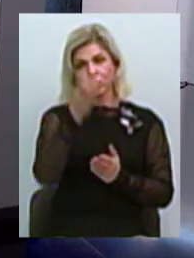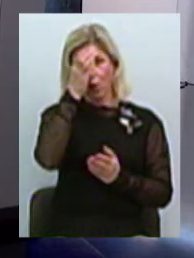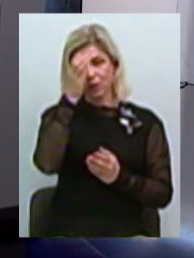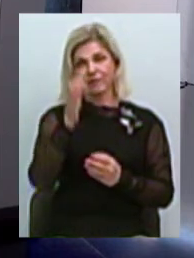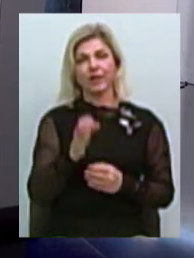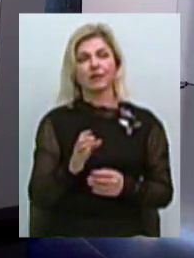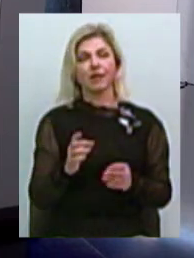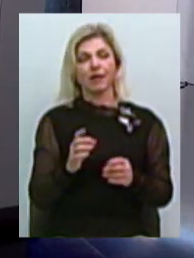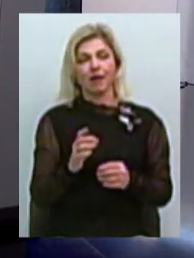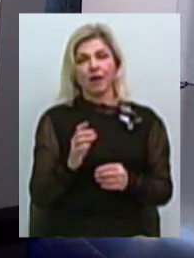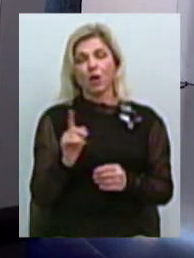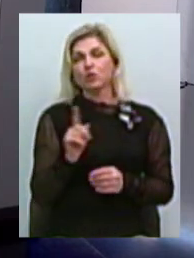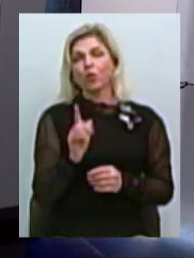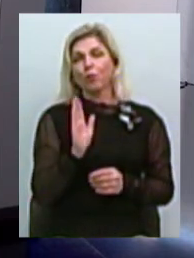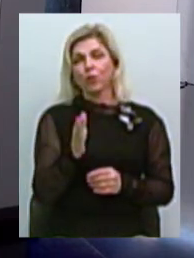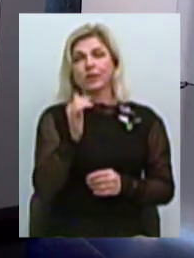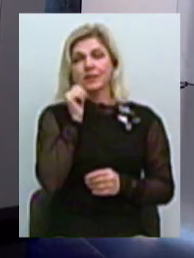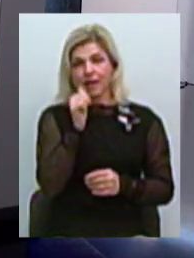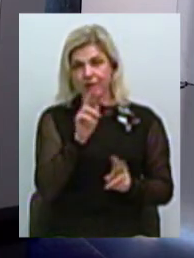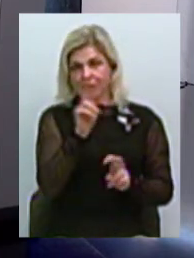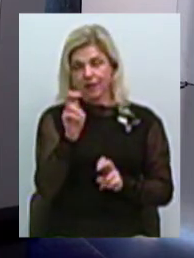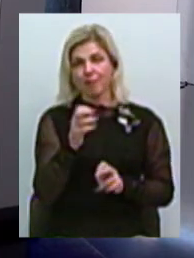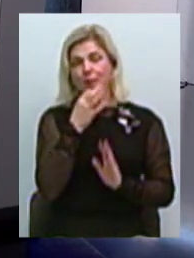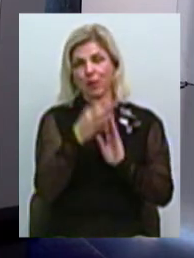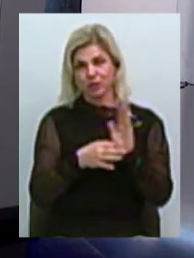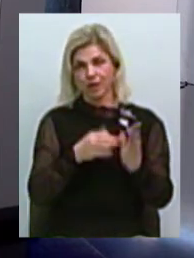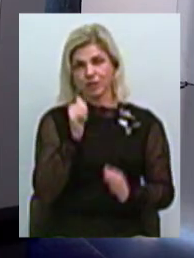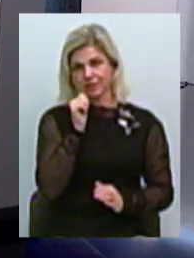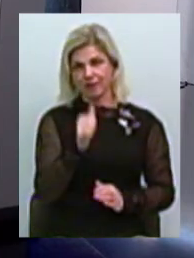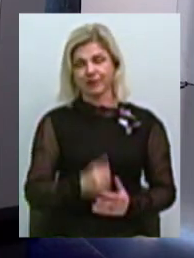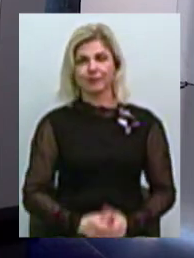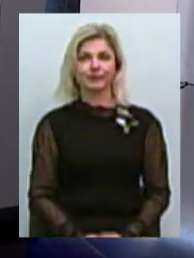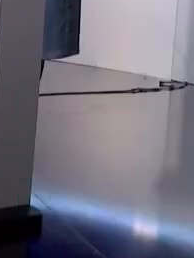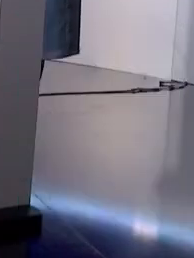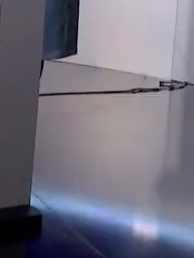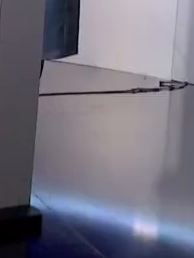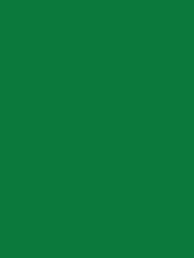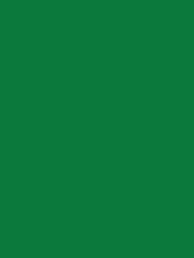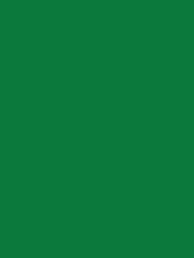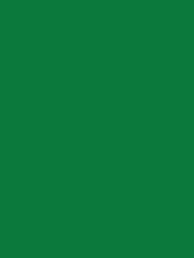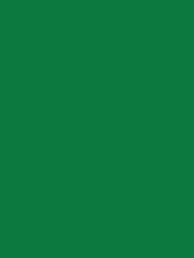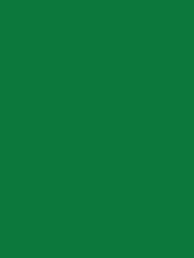Тетяною Голубченко. А якою буде наступна тема, підкажу наступний день. На все добре.